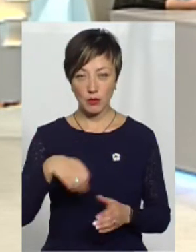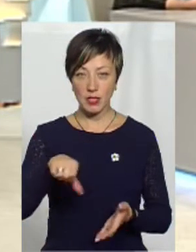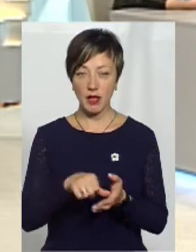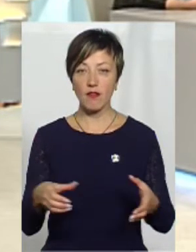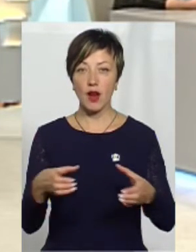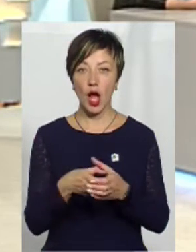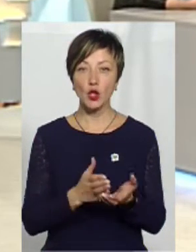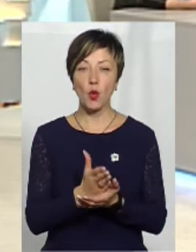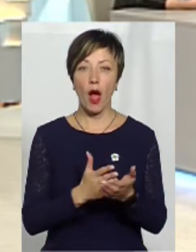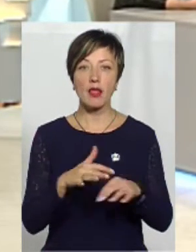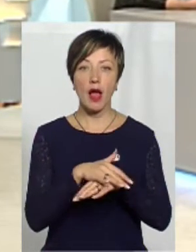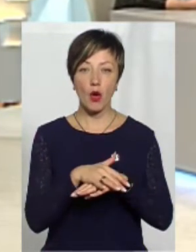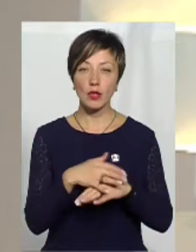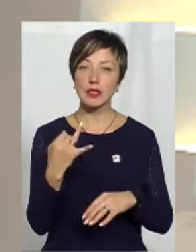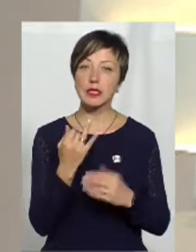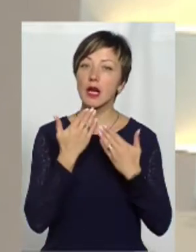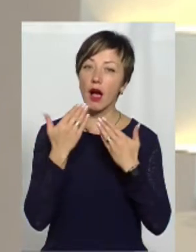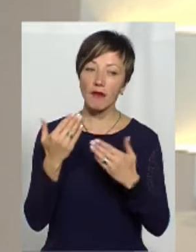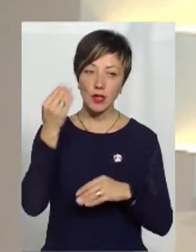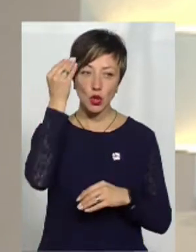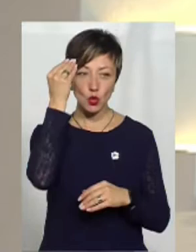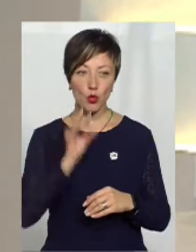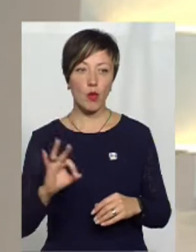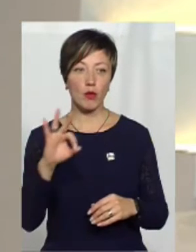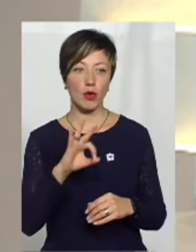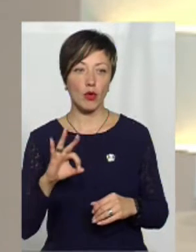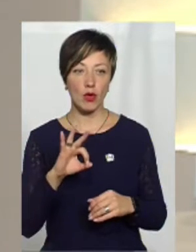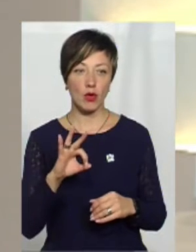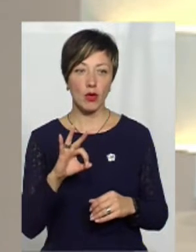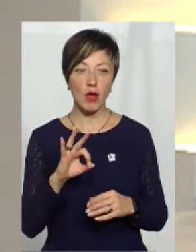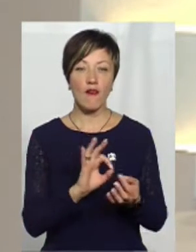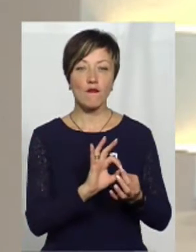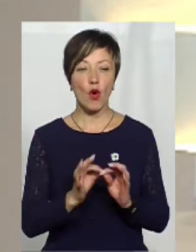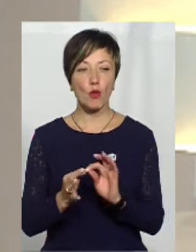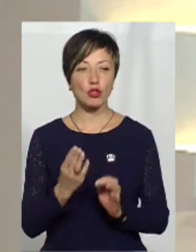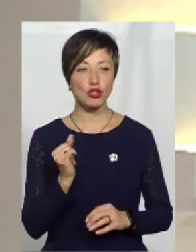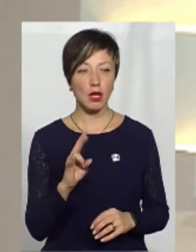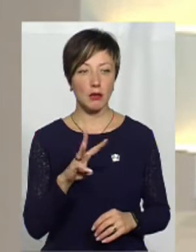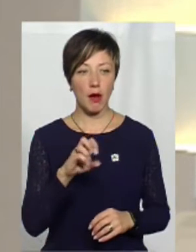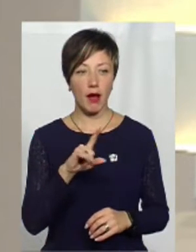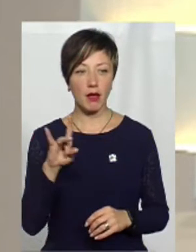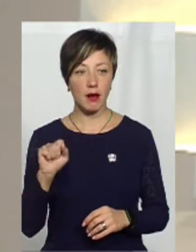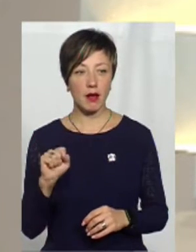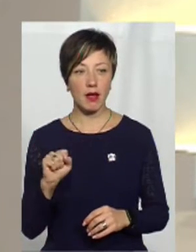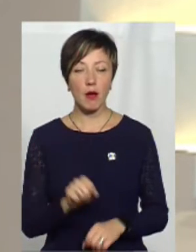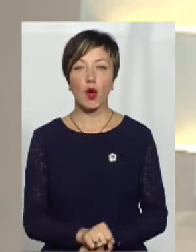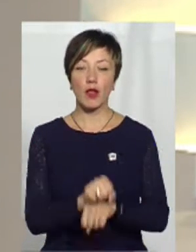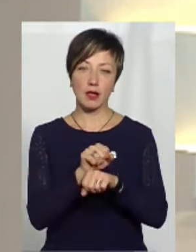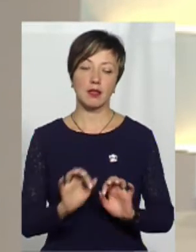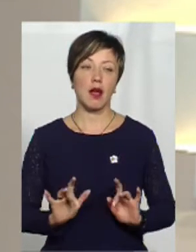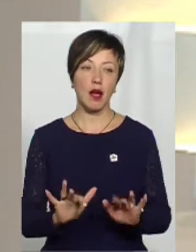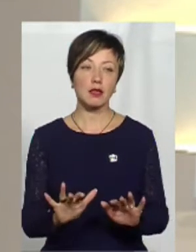представляють фракцію «Слуга народу», ми поцікавились думкою стосовно, власне, формули Штайнмаєра і протестних